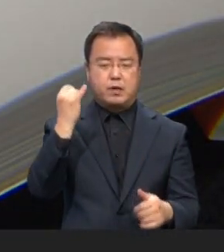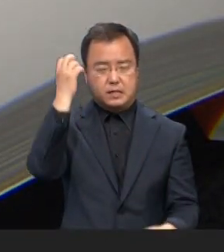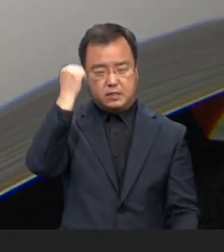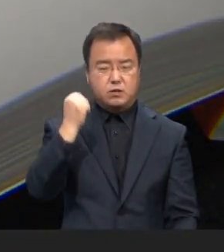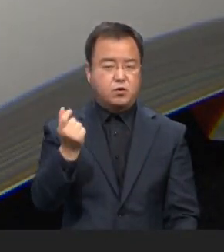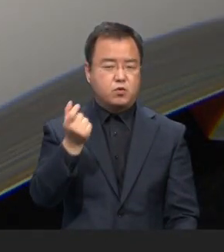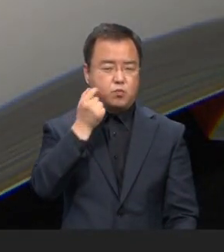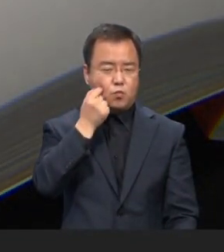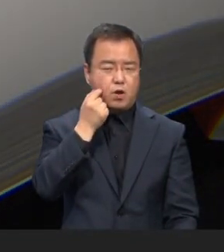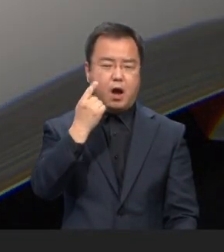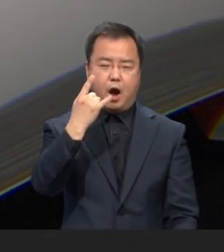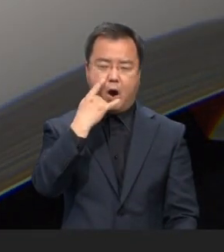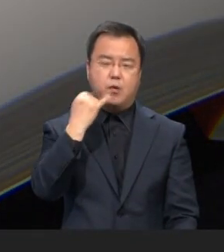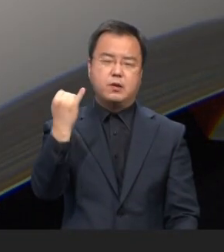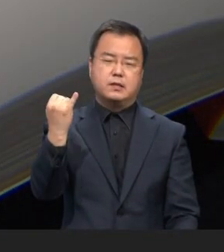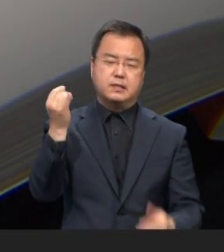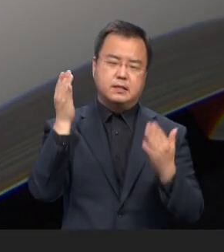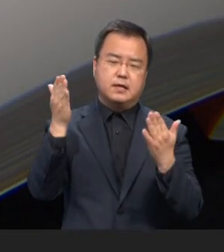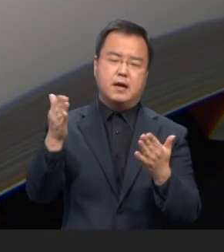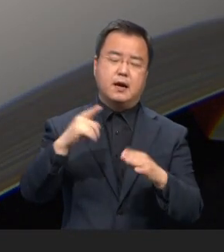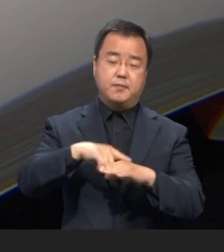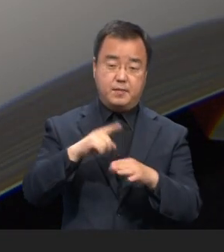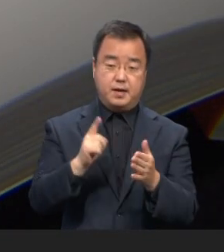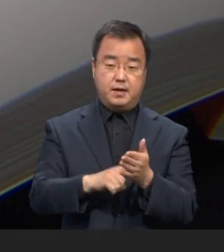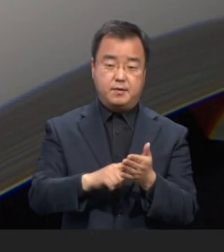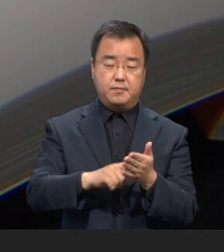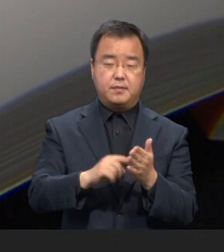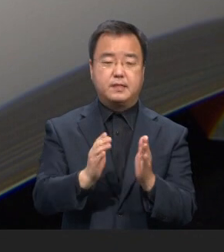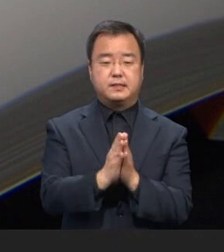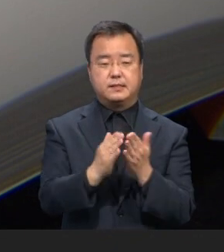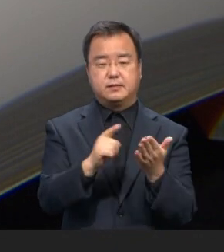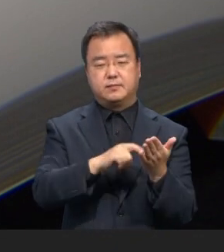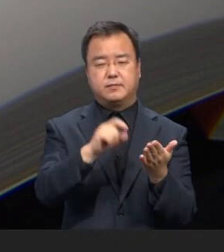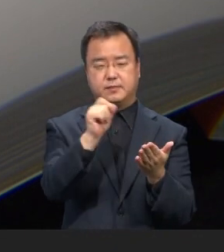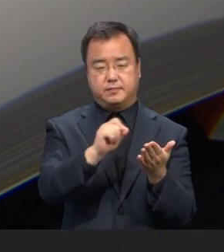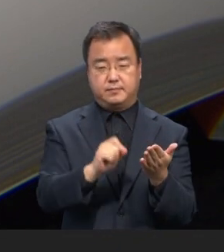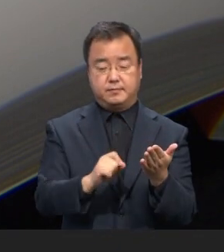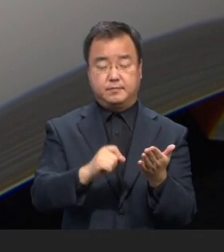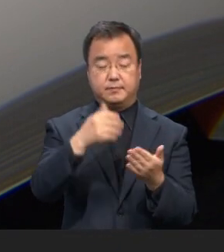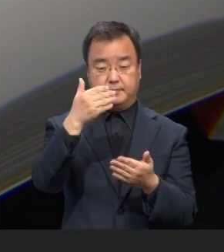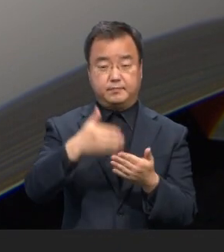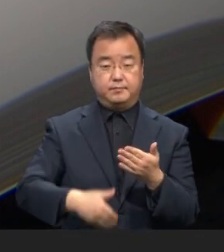어머니에 대한 애끓는 심정이 작품에 고스란히 담긴 이유입니다.